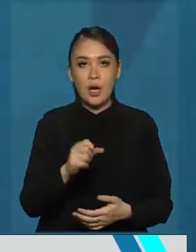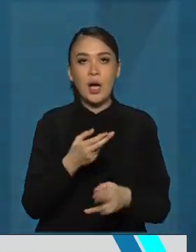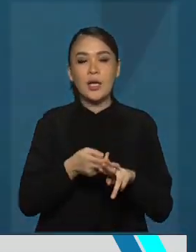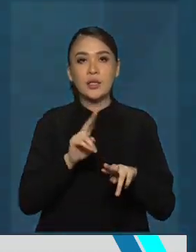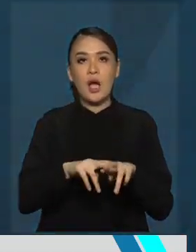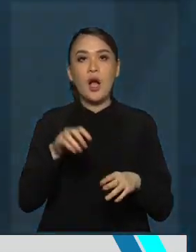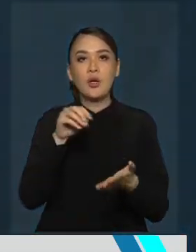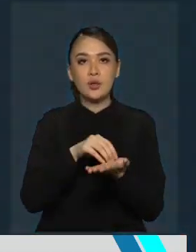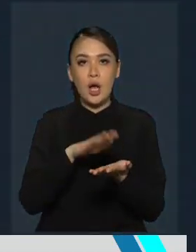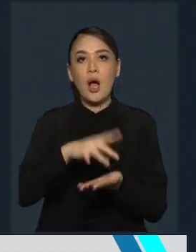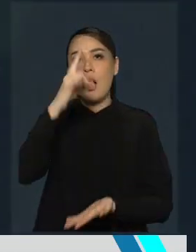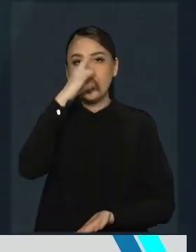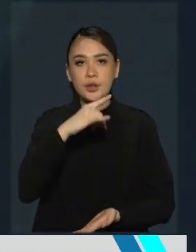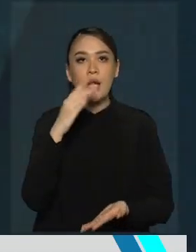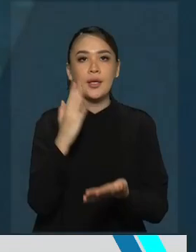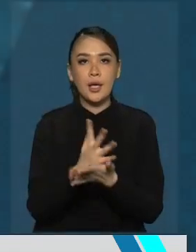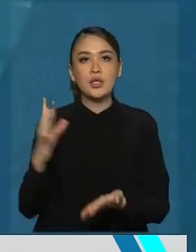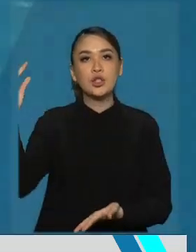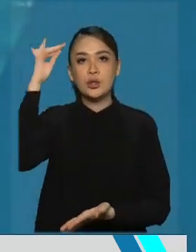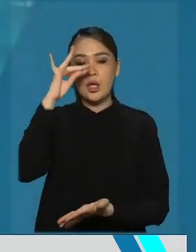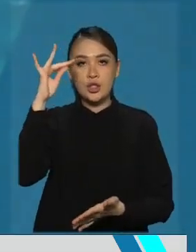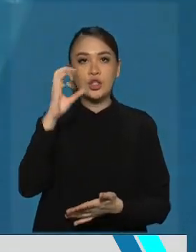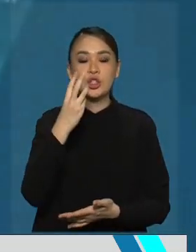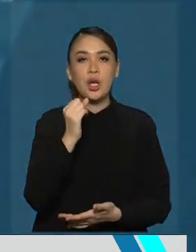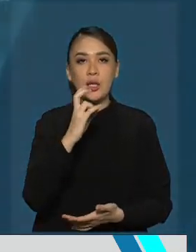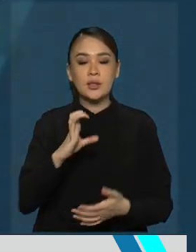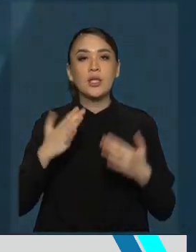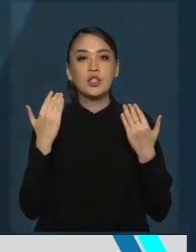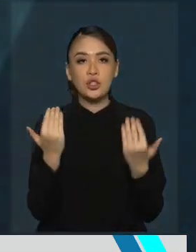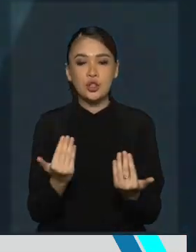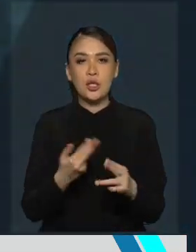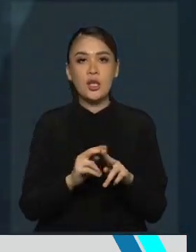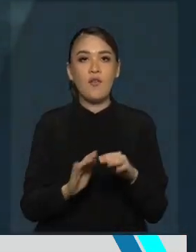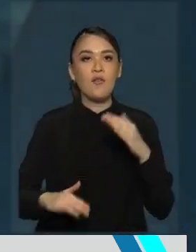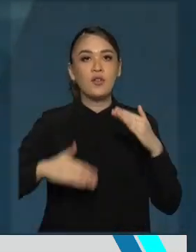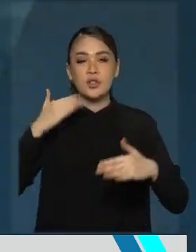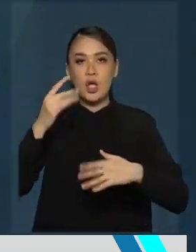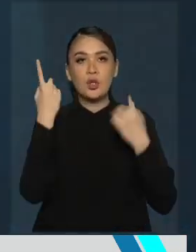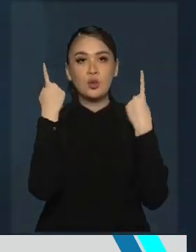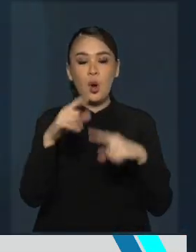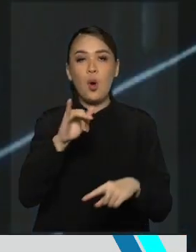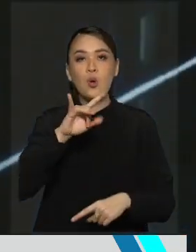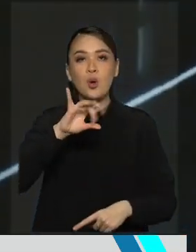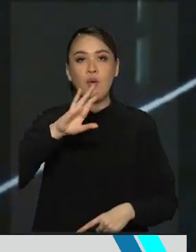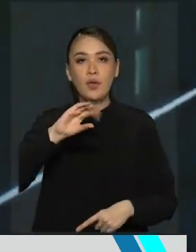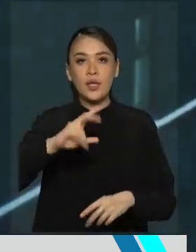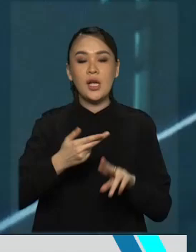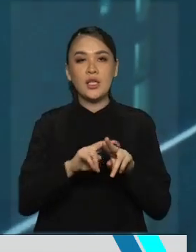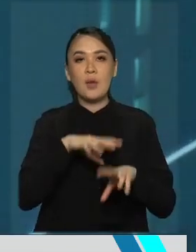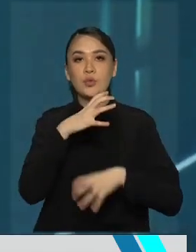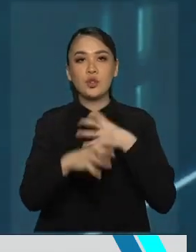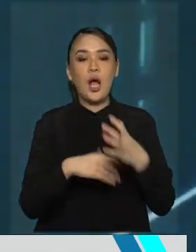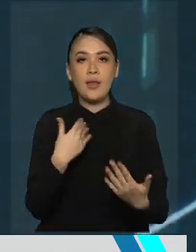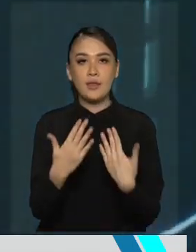действительно у Казахстана есть исторический шанс сейчас выйти на совершенно другой уровень, в том числе международных